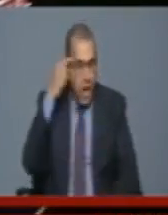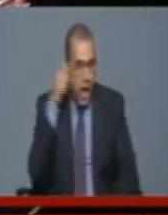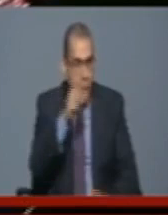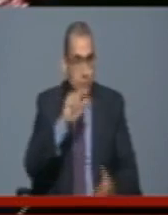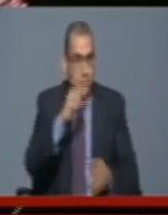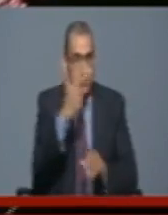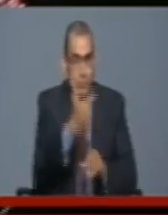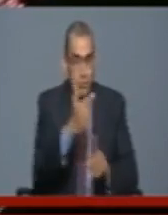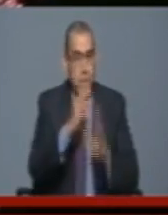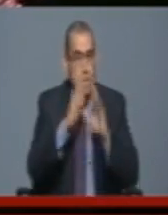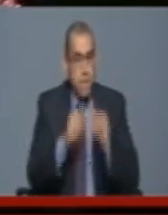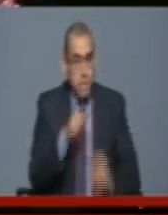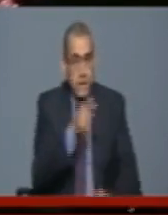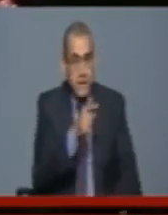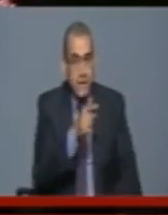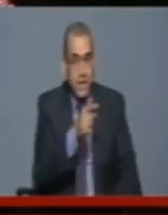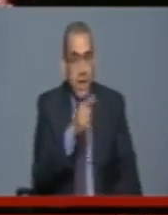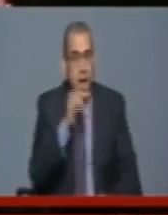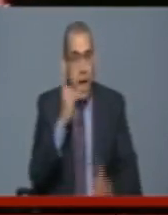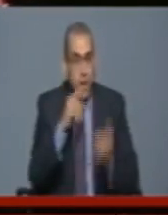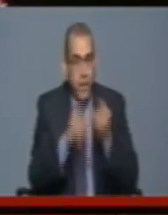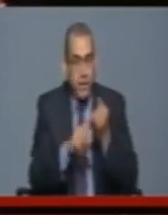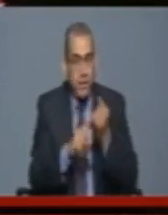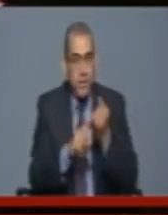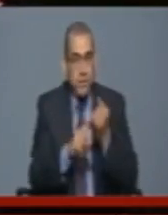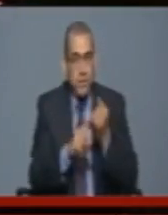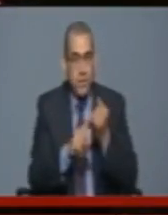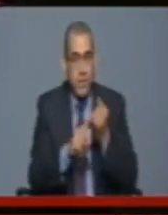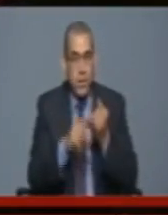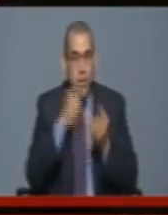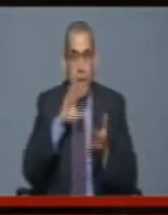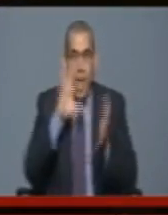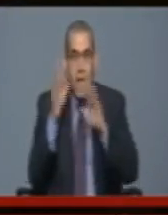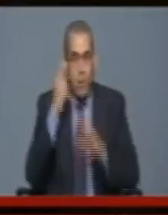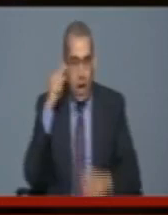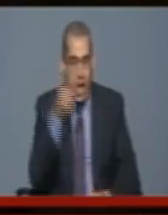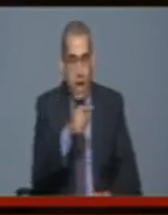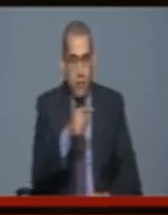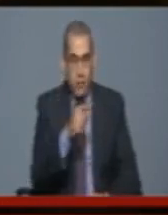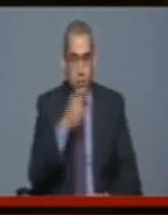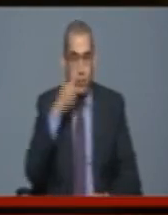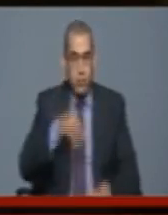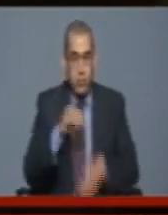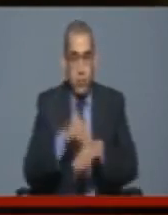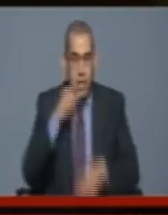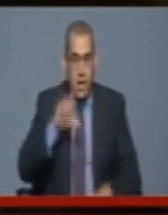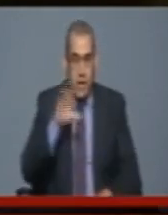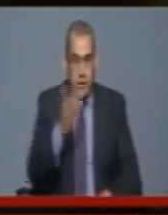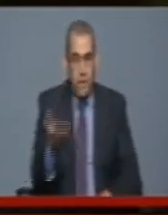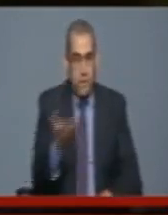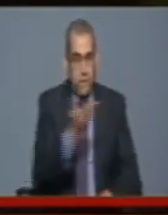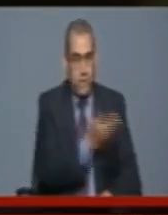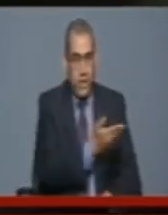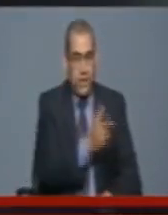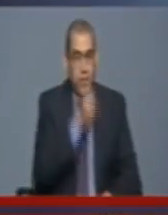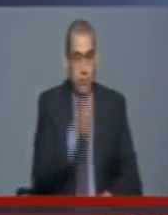مصريا ولا عربيا ولا عالميا. أدعو الآن سيادة الرئيس كي يتفضل